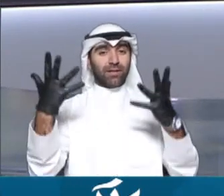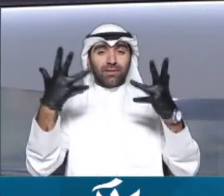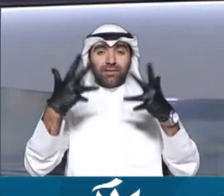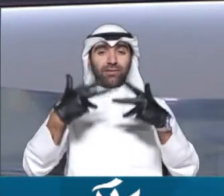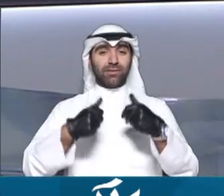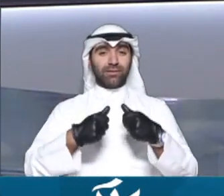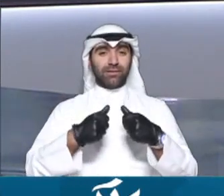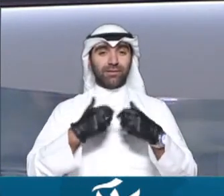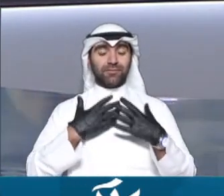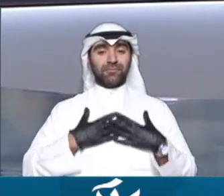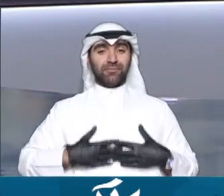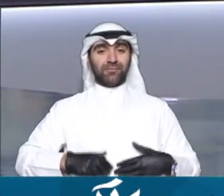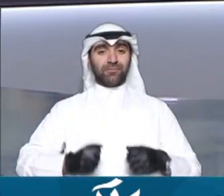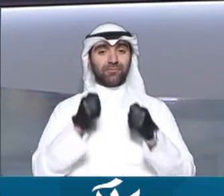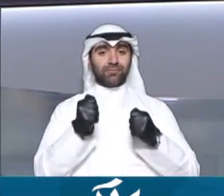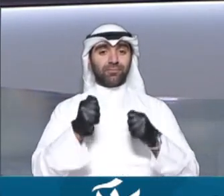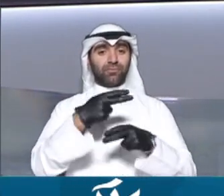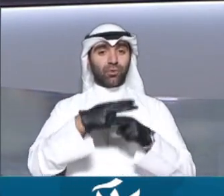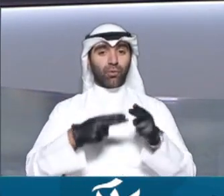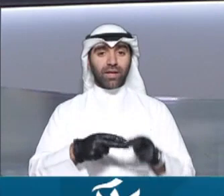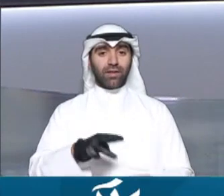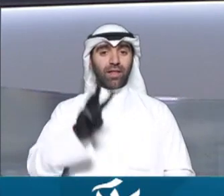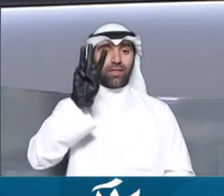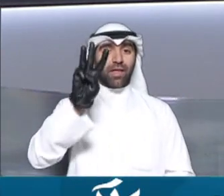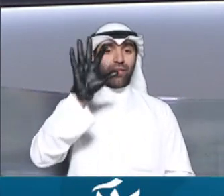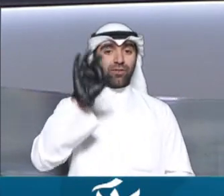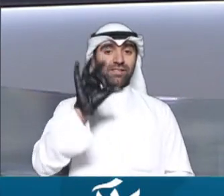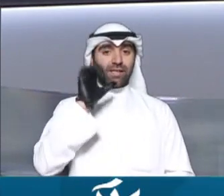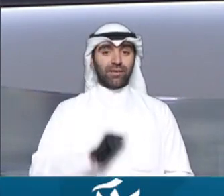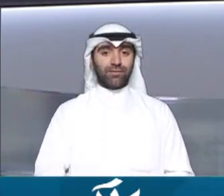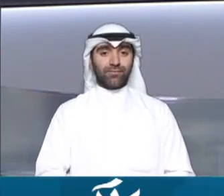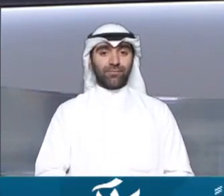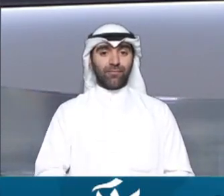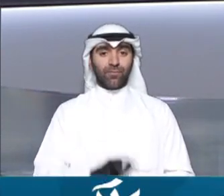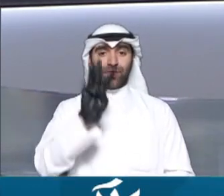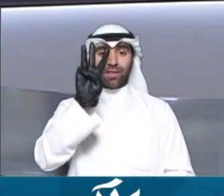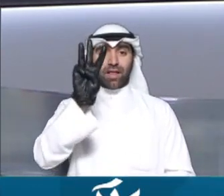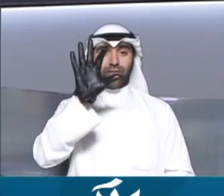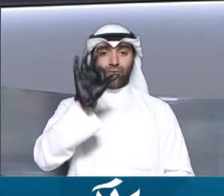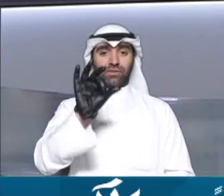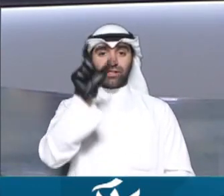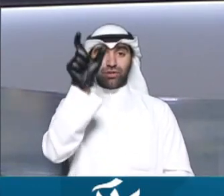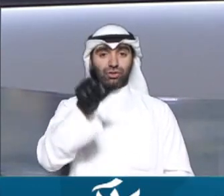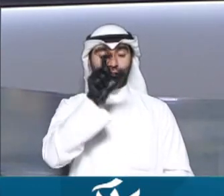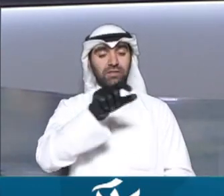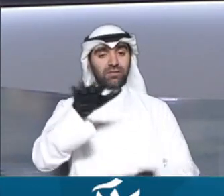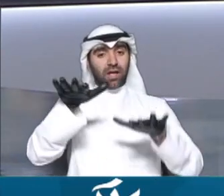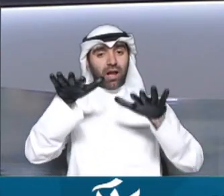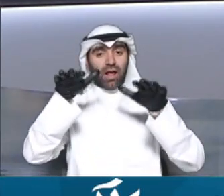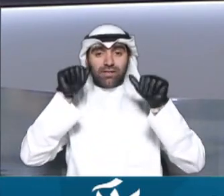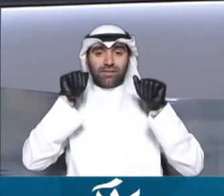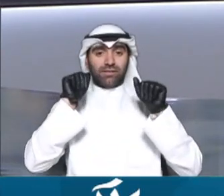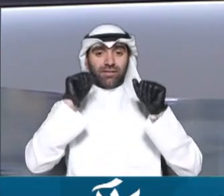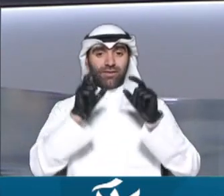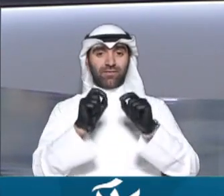إلى 93 حالة. في المقابل تم تسجيل 62